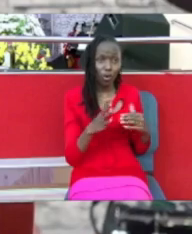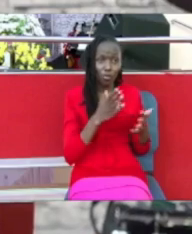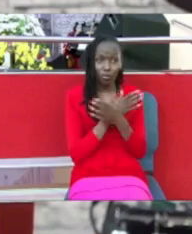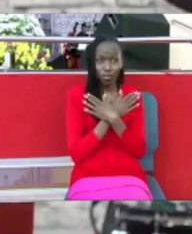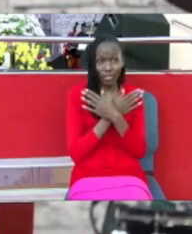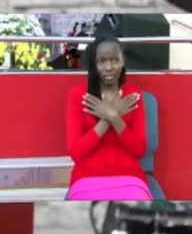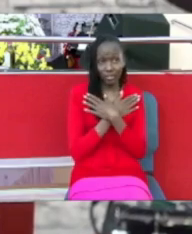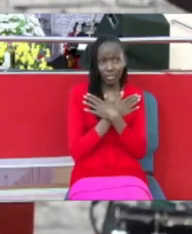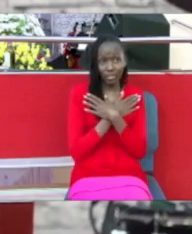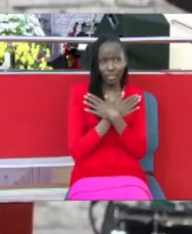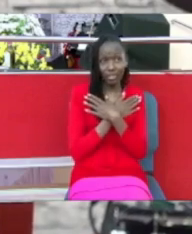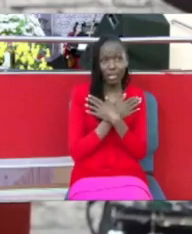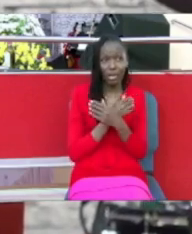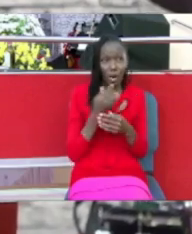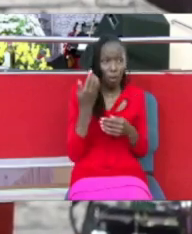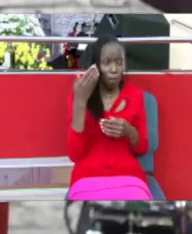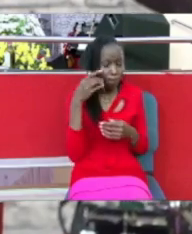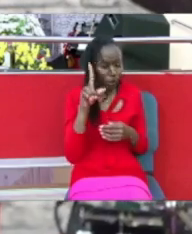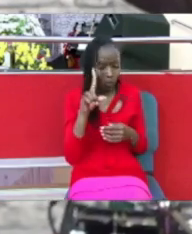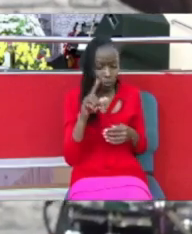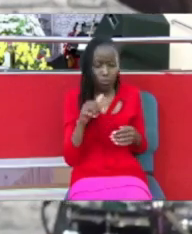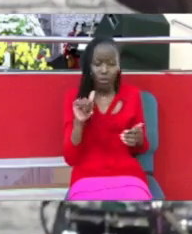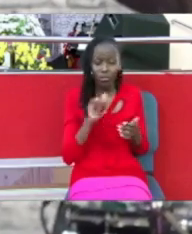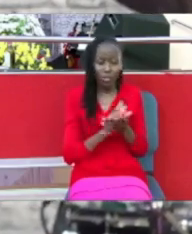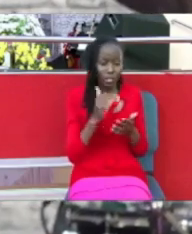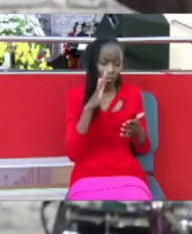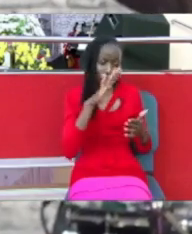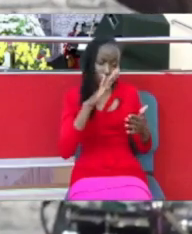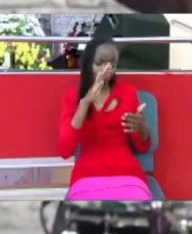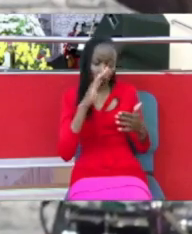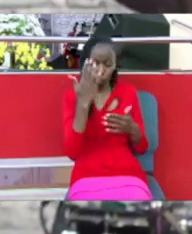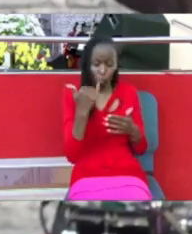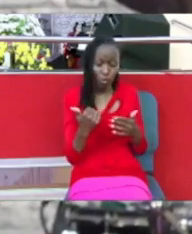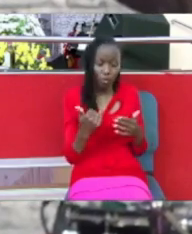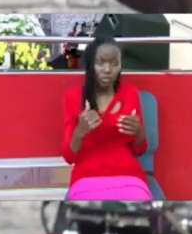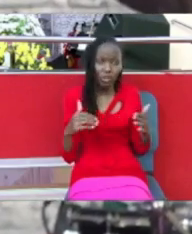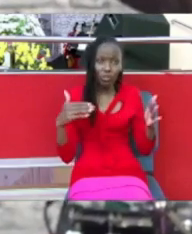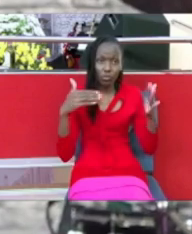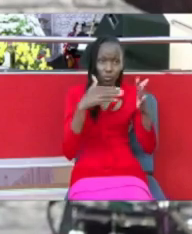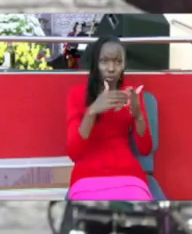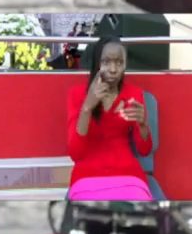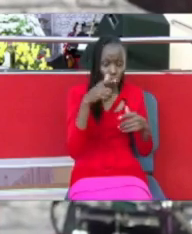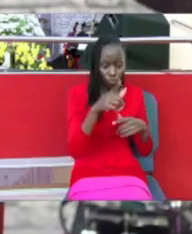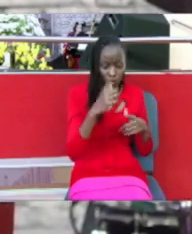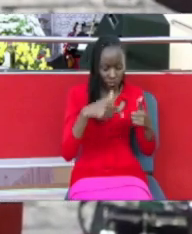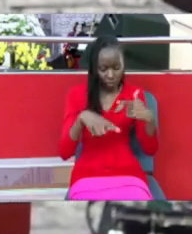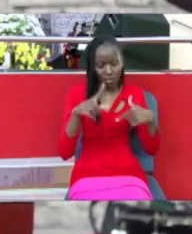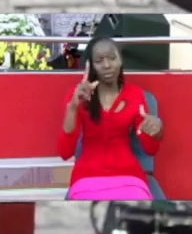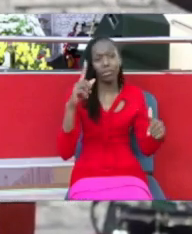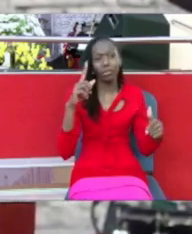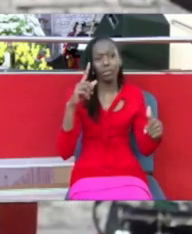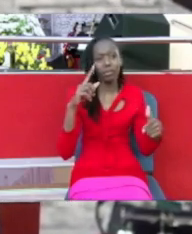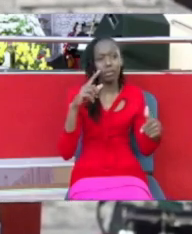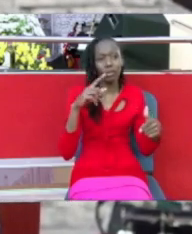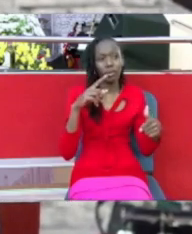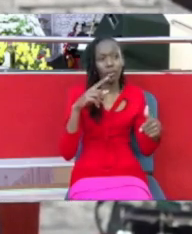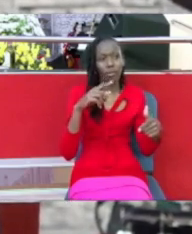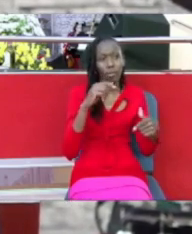Because maybe that is what is puncturing your progress. Ni kwa sababu hiyo ndio inatoboa kufanikia ama kusonga mbele kwako.